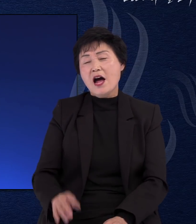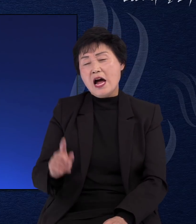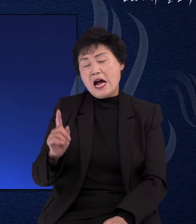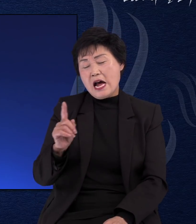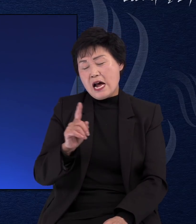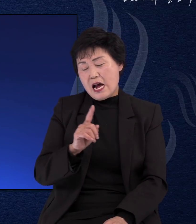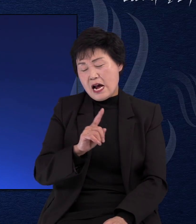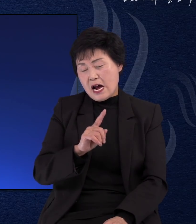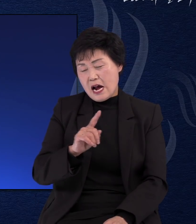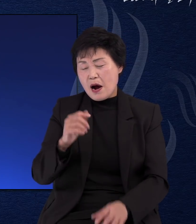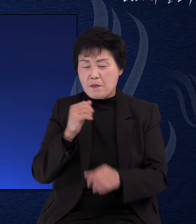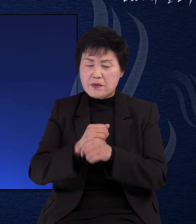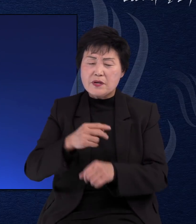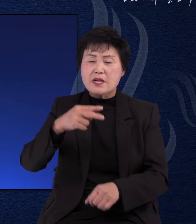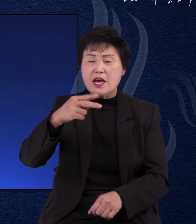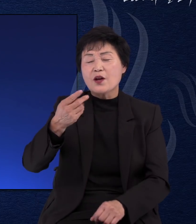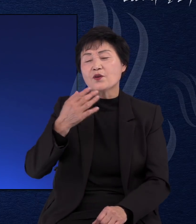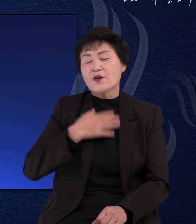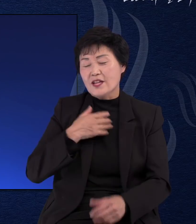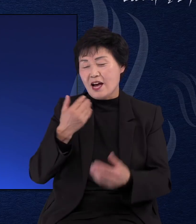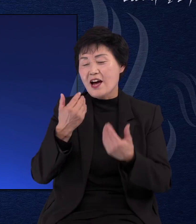나는 떠나야겠어.